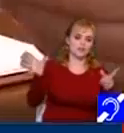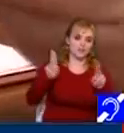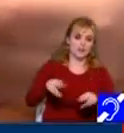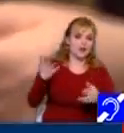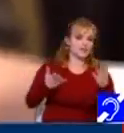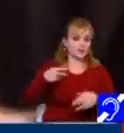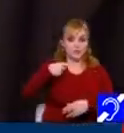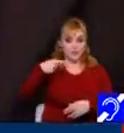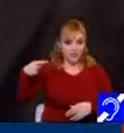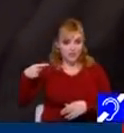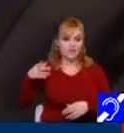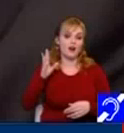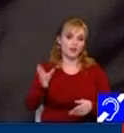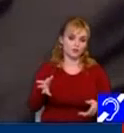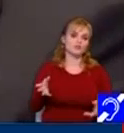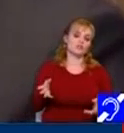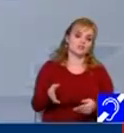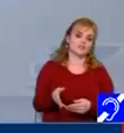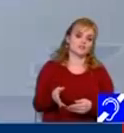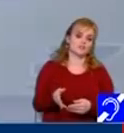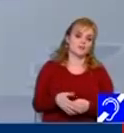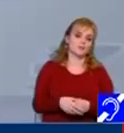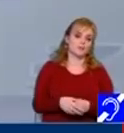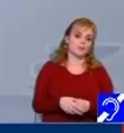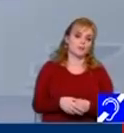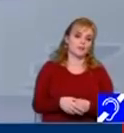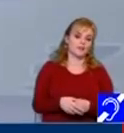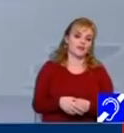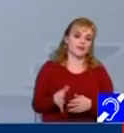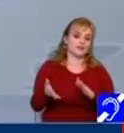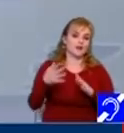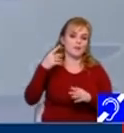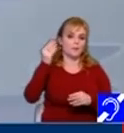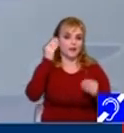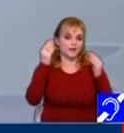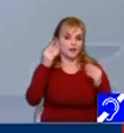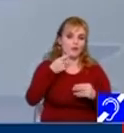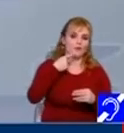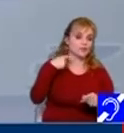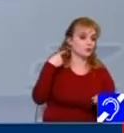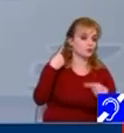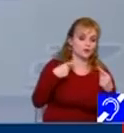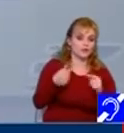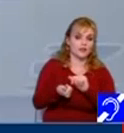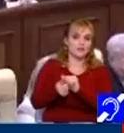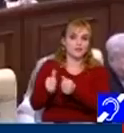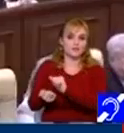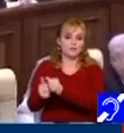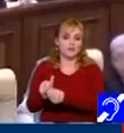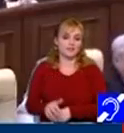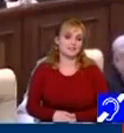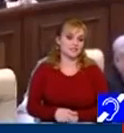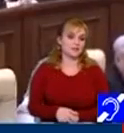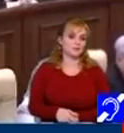sistemul actual. Dar nu aduce anul cât aduce ceasul. Partenerii noștri externi, experții, nu pot veni cu avize pozitive sau negative.